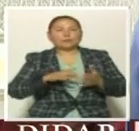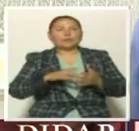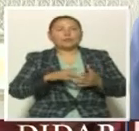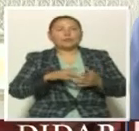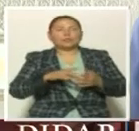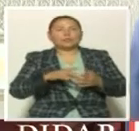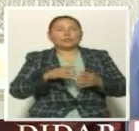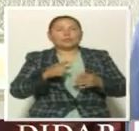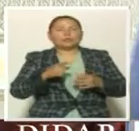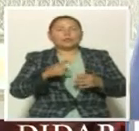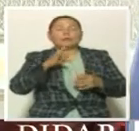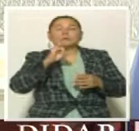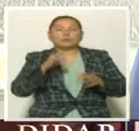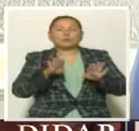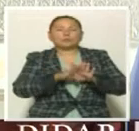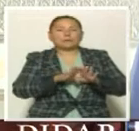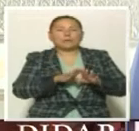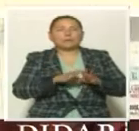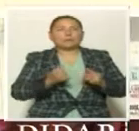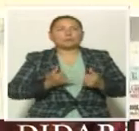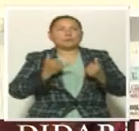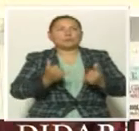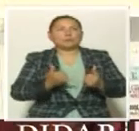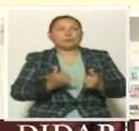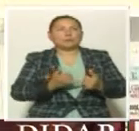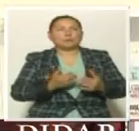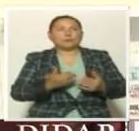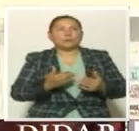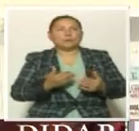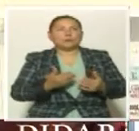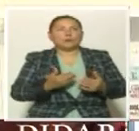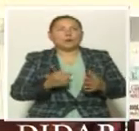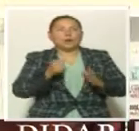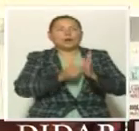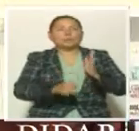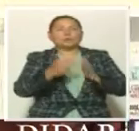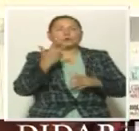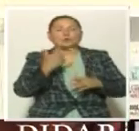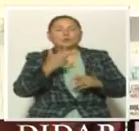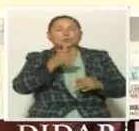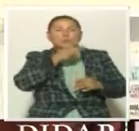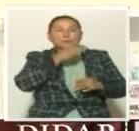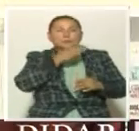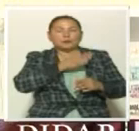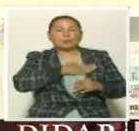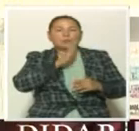жалғастырып насихаттау мақсатында осы кеш ұйымдастырылып отыр. Өмірден 63 жасында қайтты.